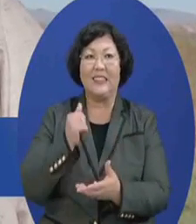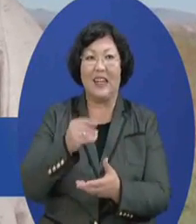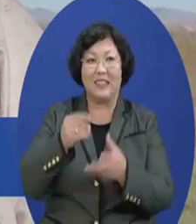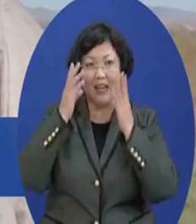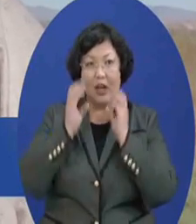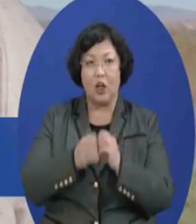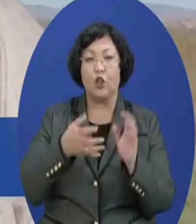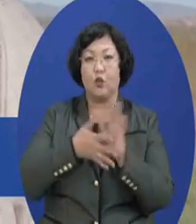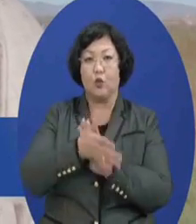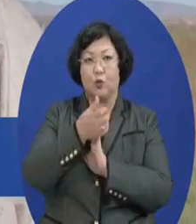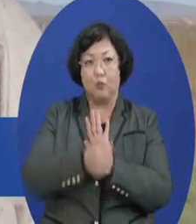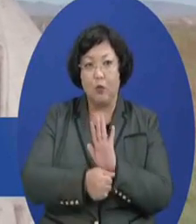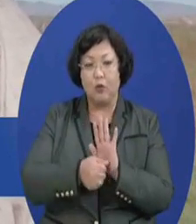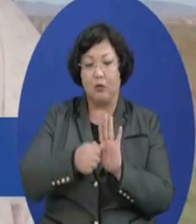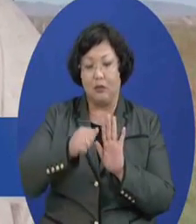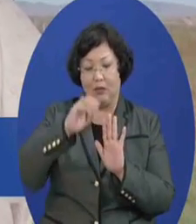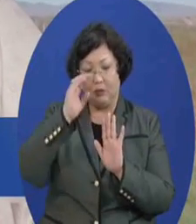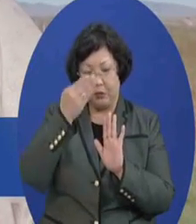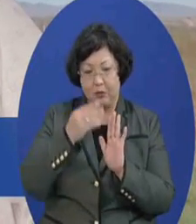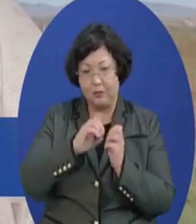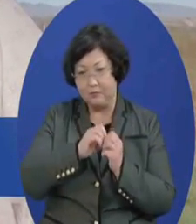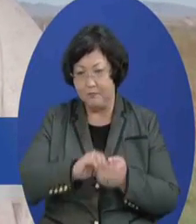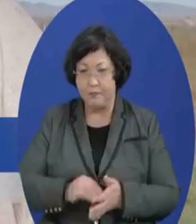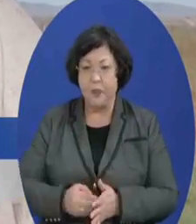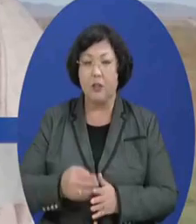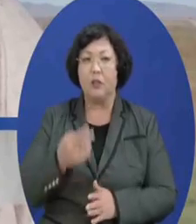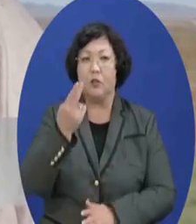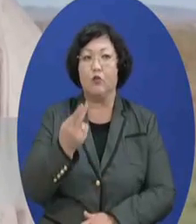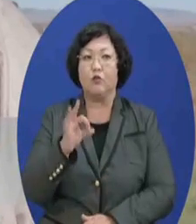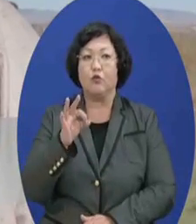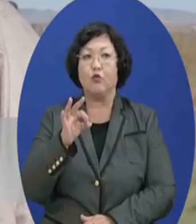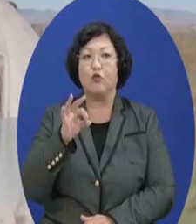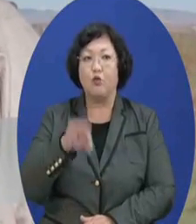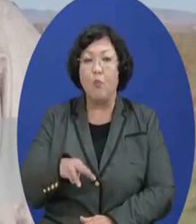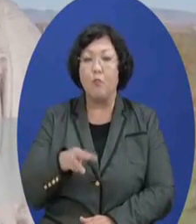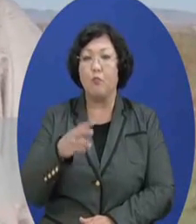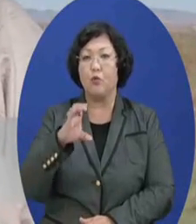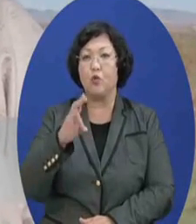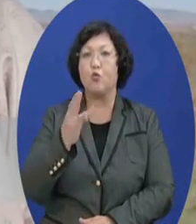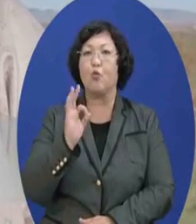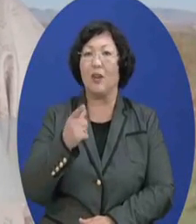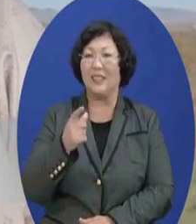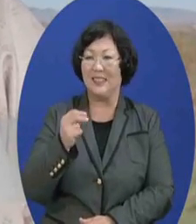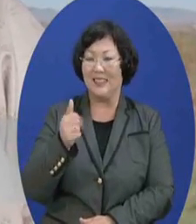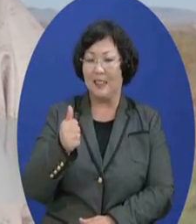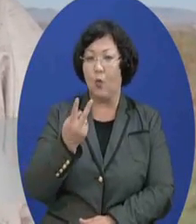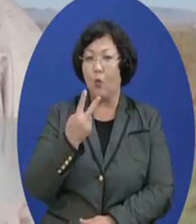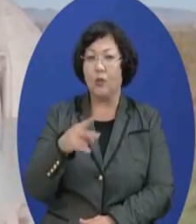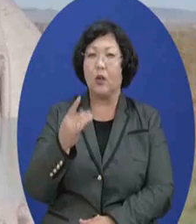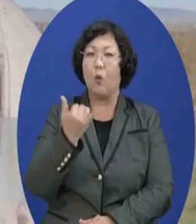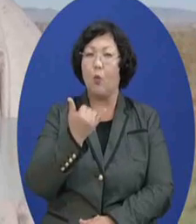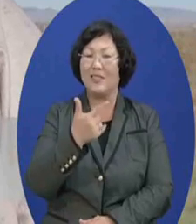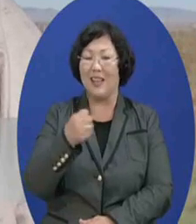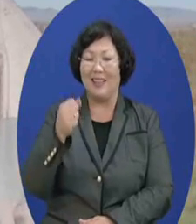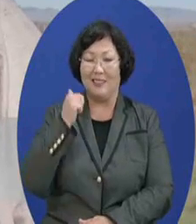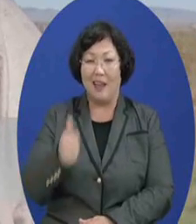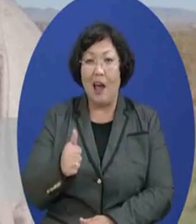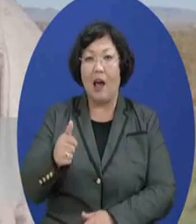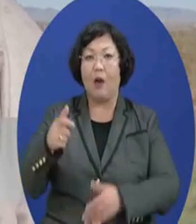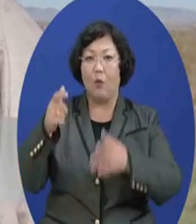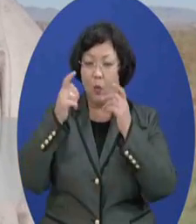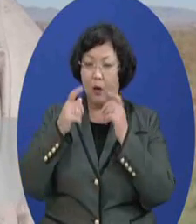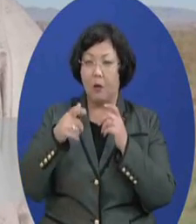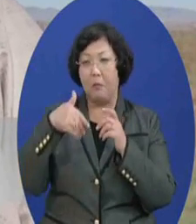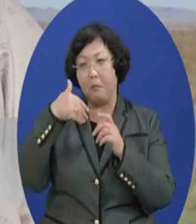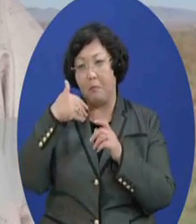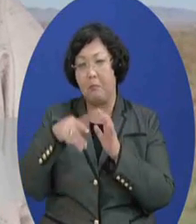татгалаараа яг одоо энэ цөм сүрэг дээр зориулж одоо цөм сүргийн малчтын одоо цалин тийм ээ бусад одоо им тариа